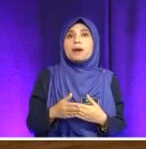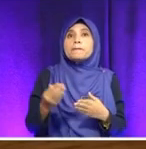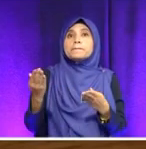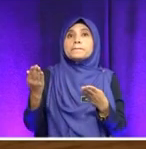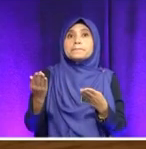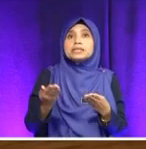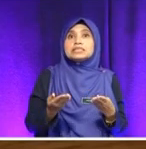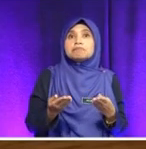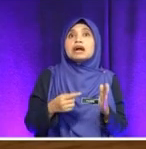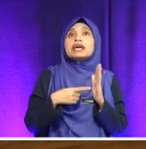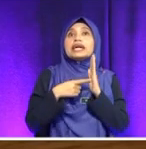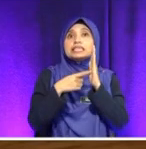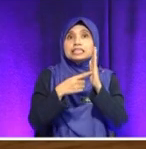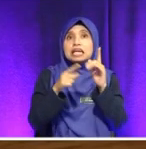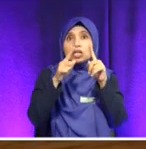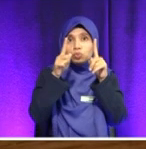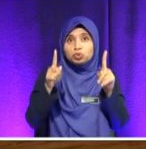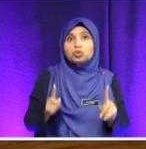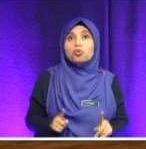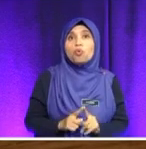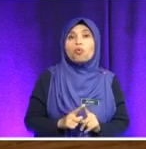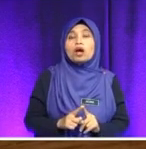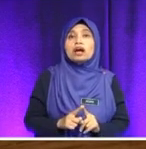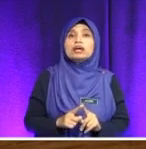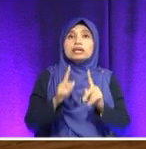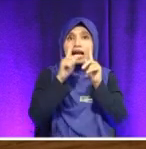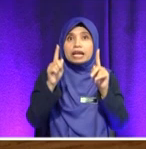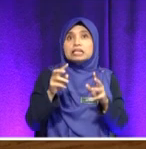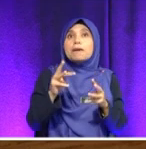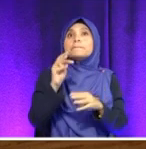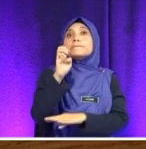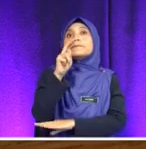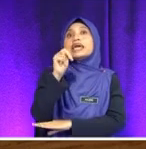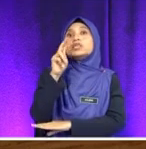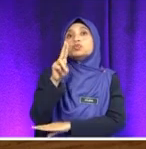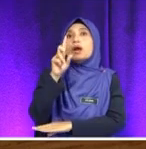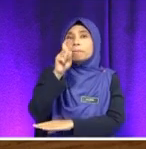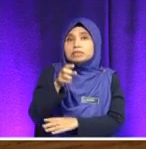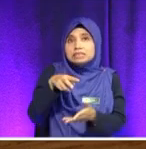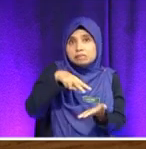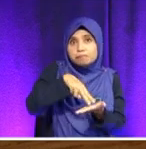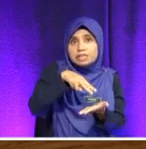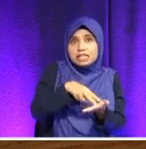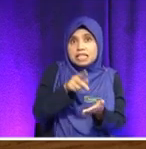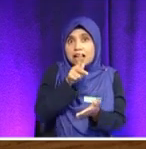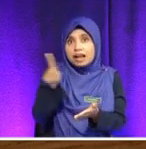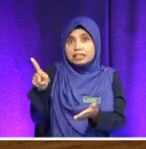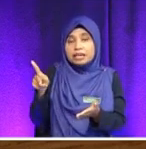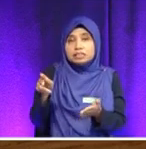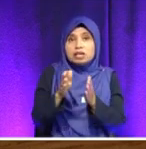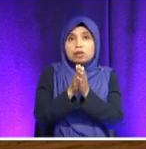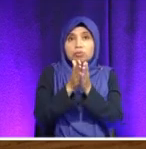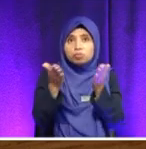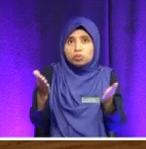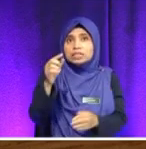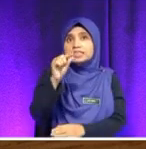kad menu. Semasa mempersembahkan kad menu ni, kita mestilah berdiri di sebelah kanan tetamu pelanggan. Okey, kemudian buka